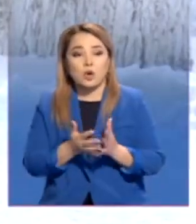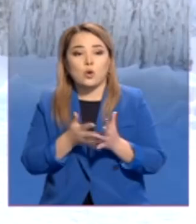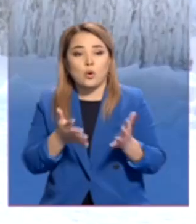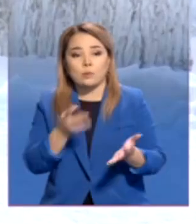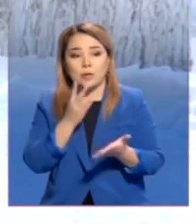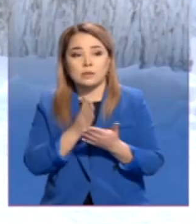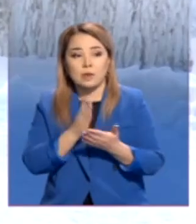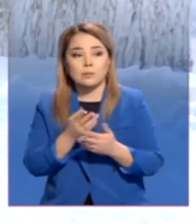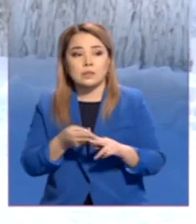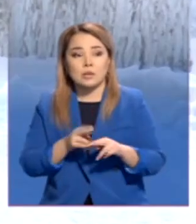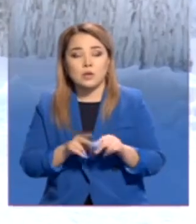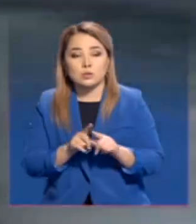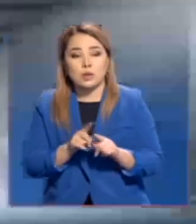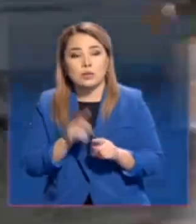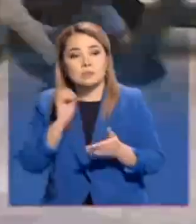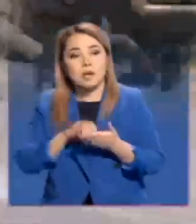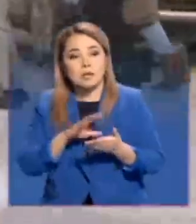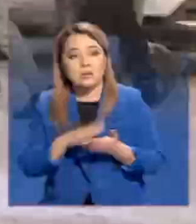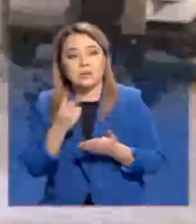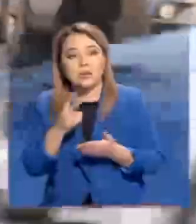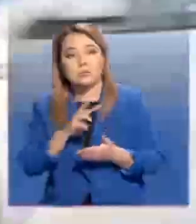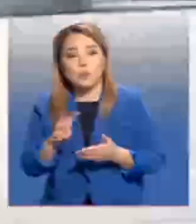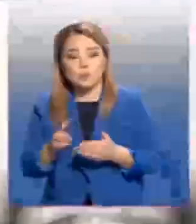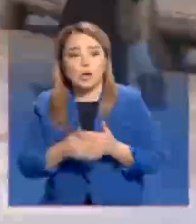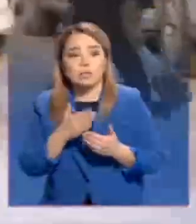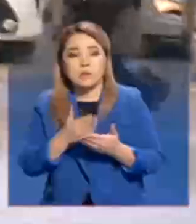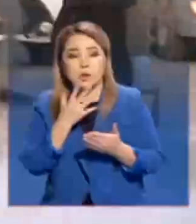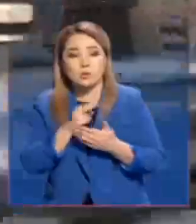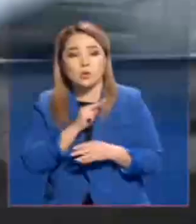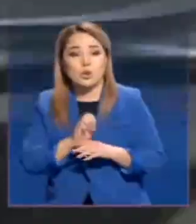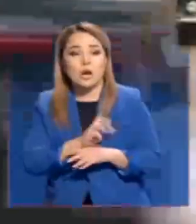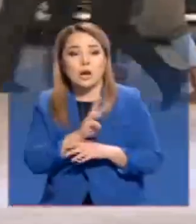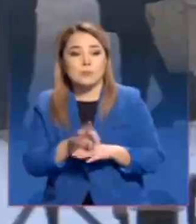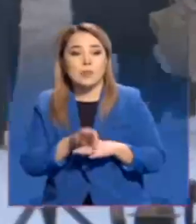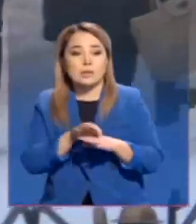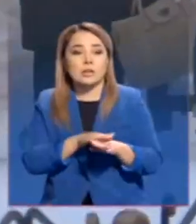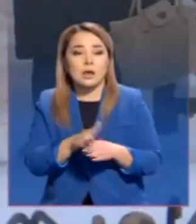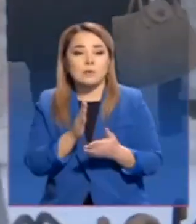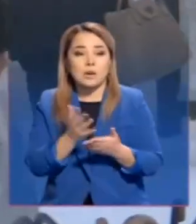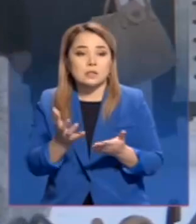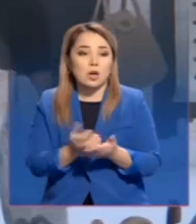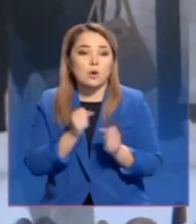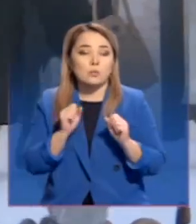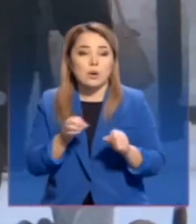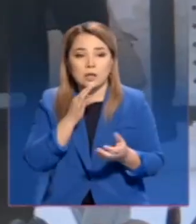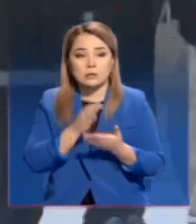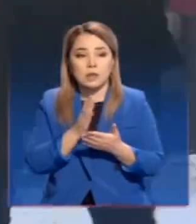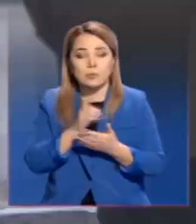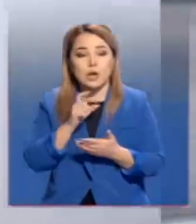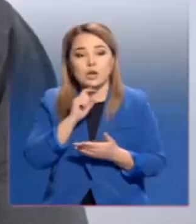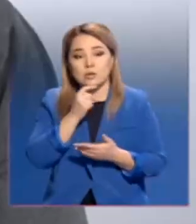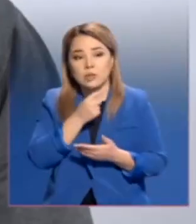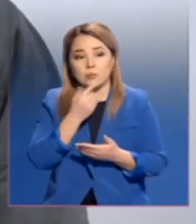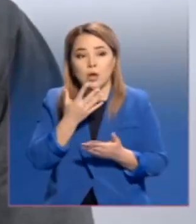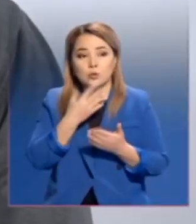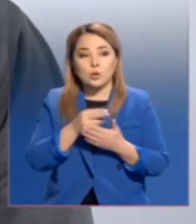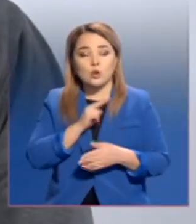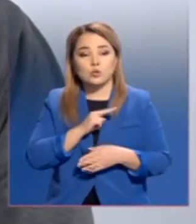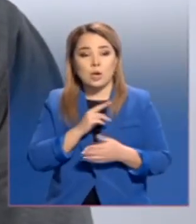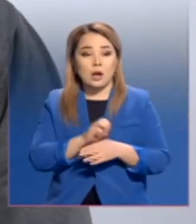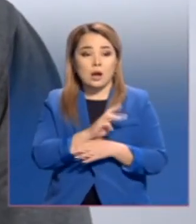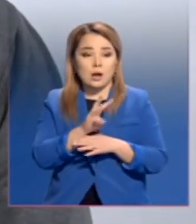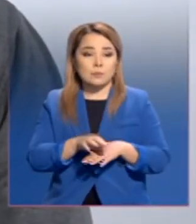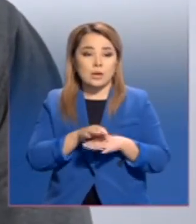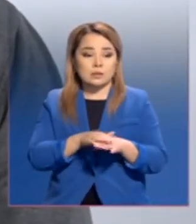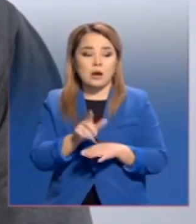айтады. Оларды әсіресе саны 2 миллионнан асатын өзін-өзі жұмыспен қамтушылардың қатарынан табуға болады, дейді экономист. Өзін-өзі жұмысын қамтамасыз